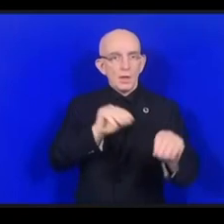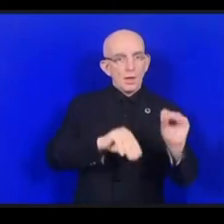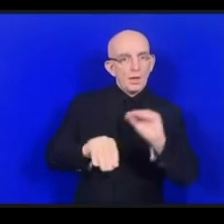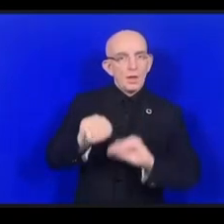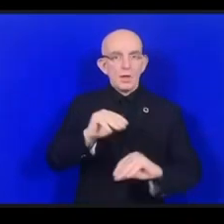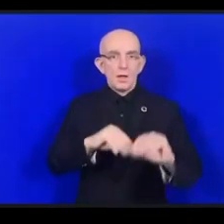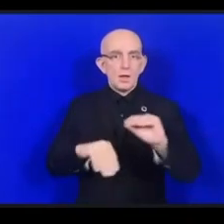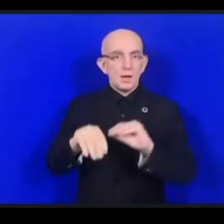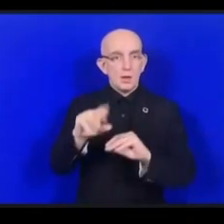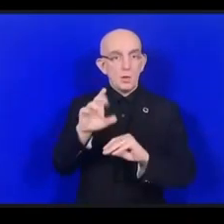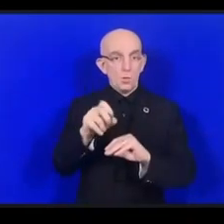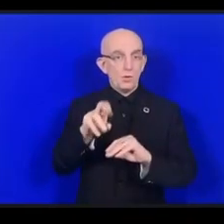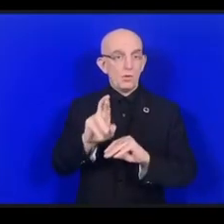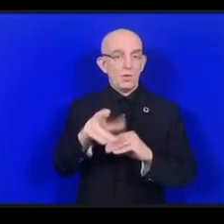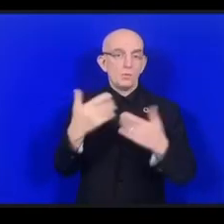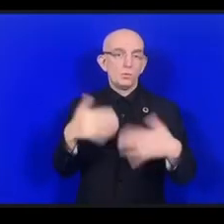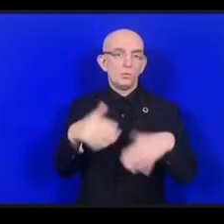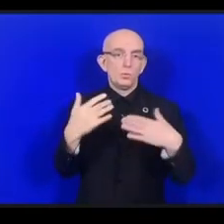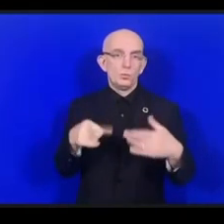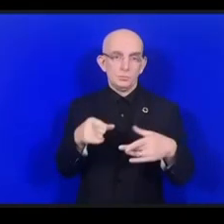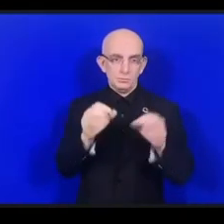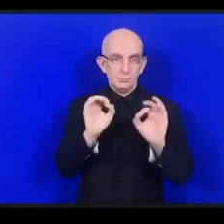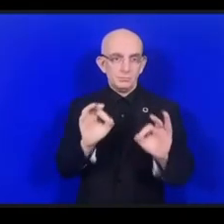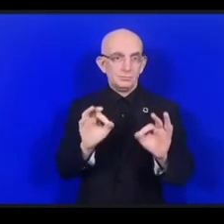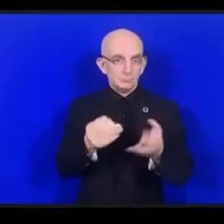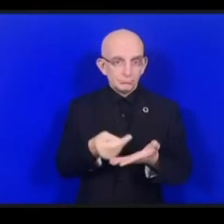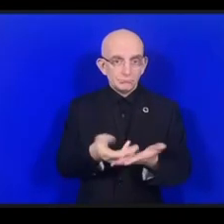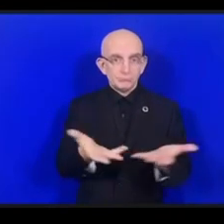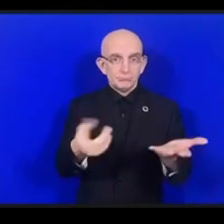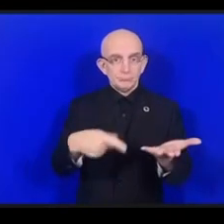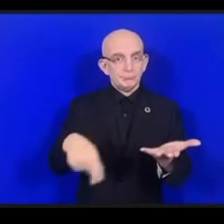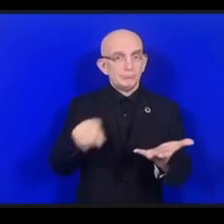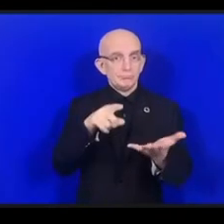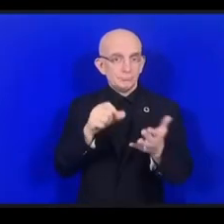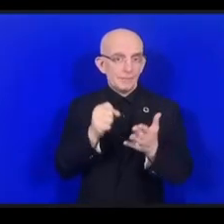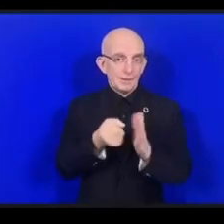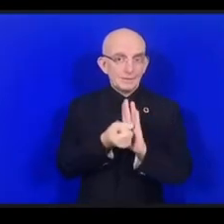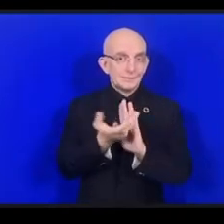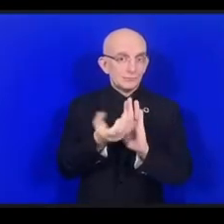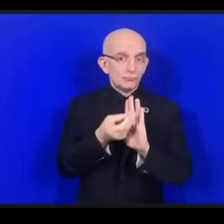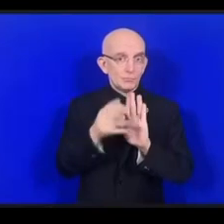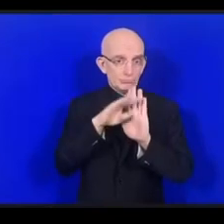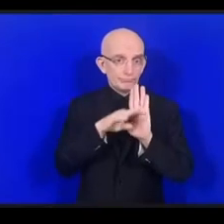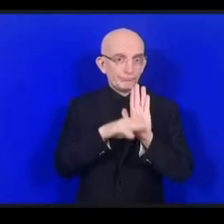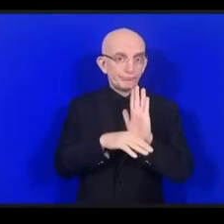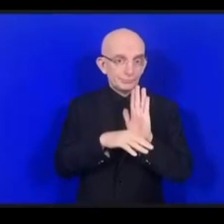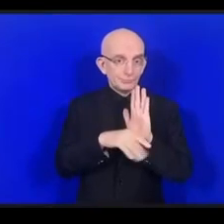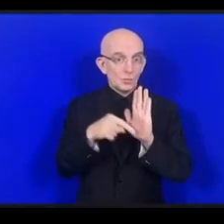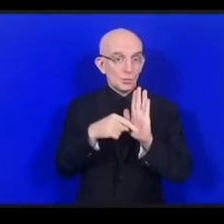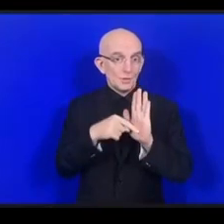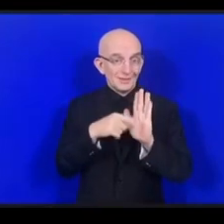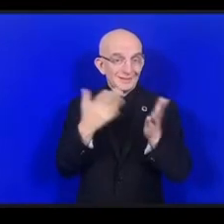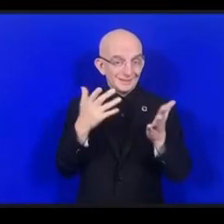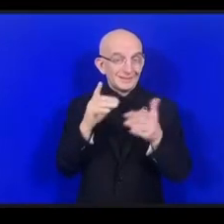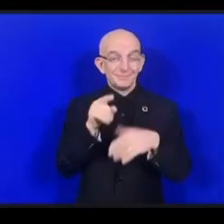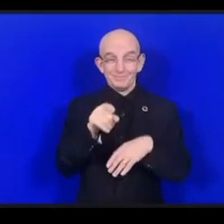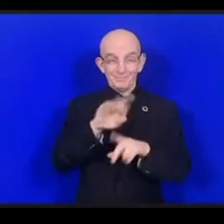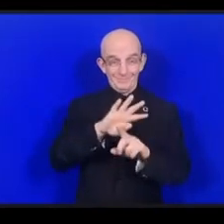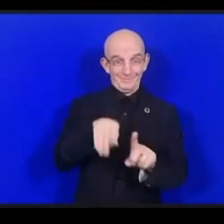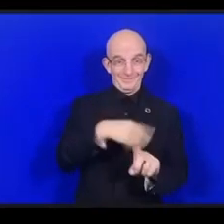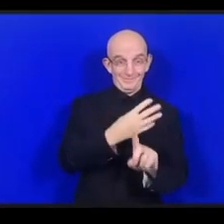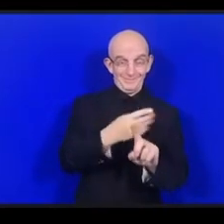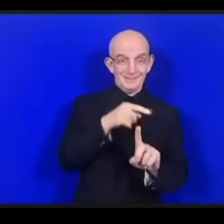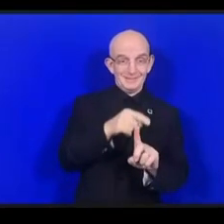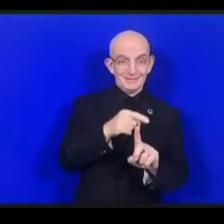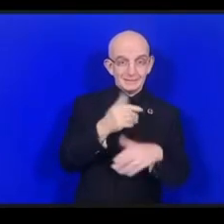分布式的这样的一种存储方式，所以我们需要开放。我 我觉得这周我